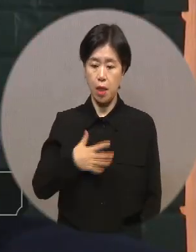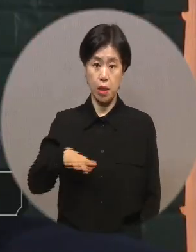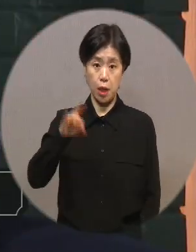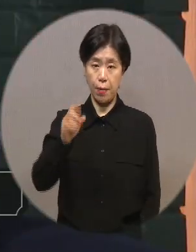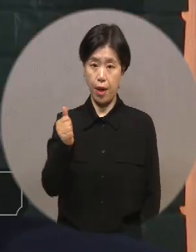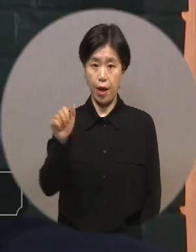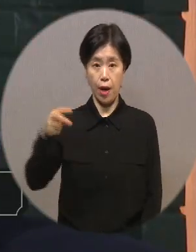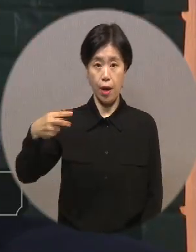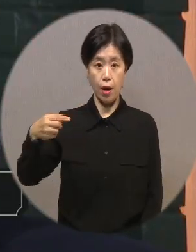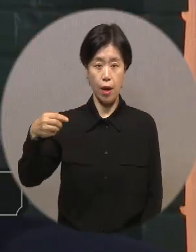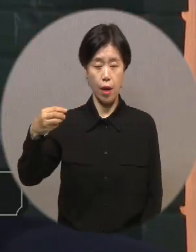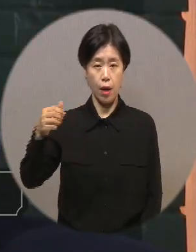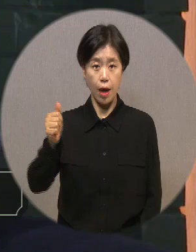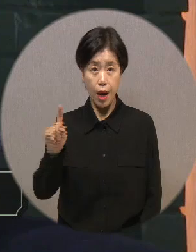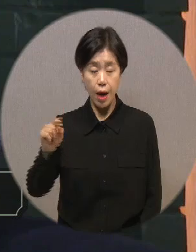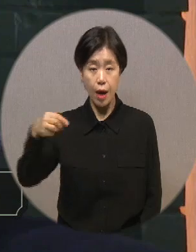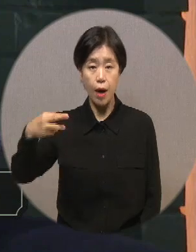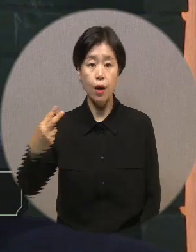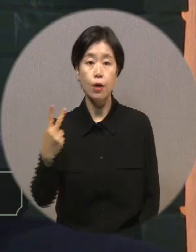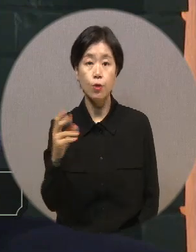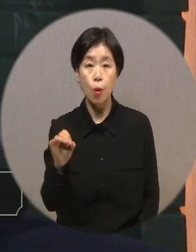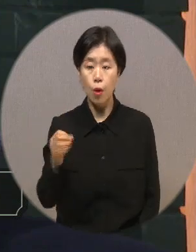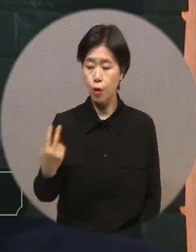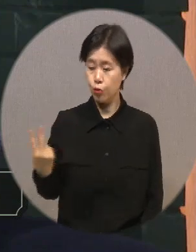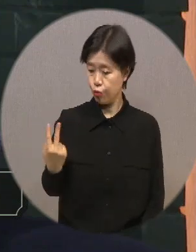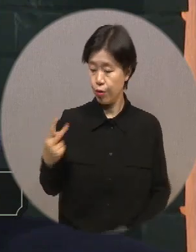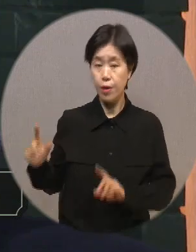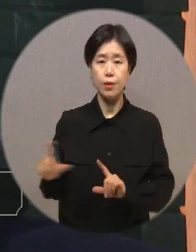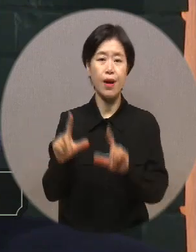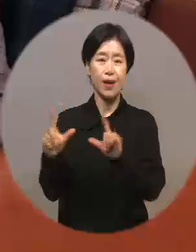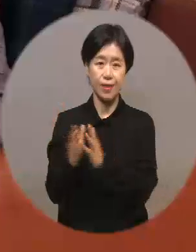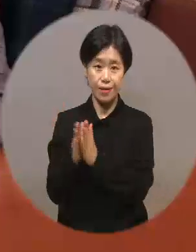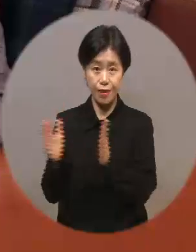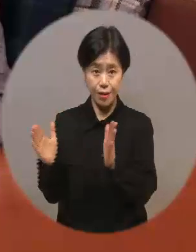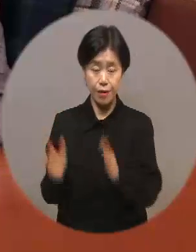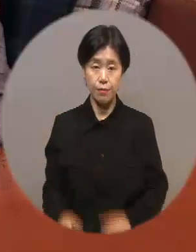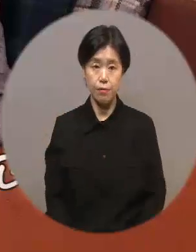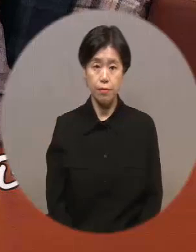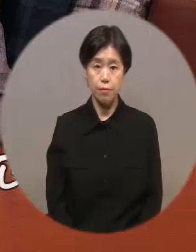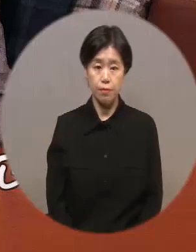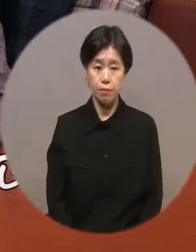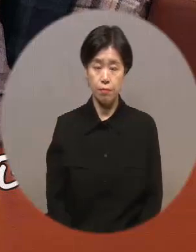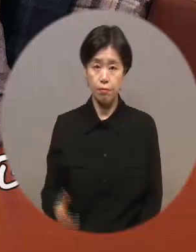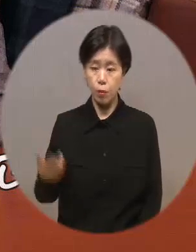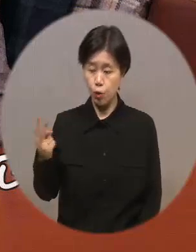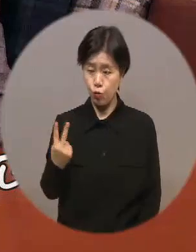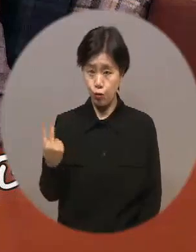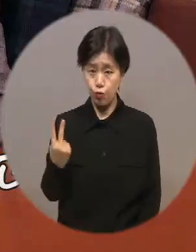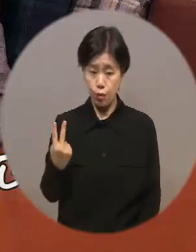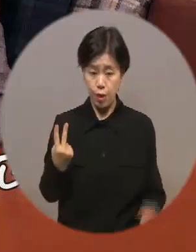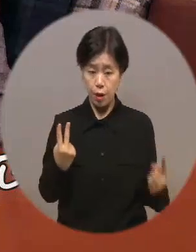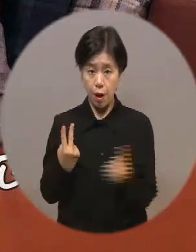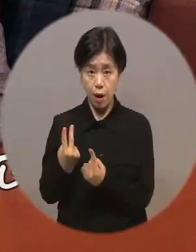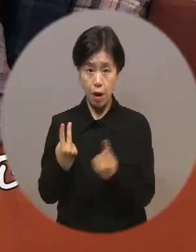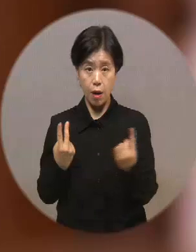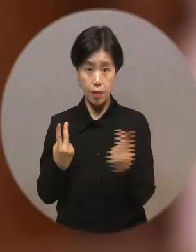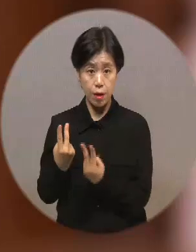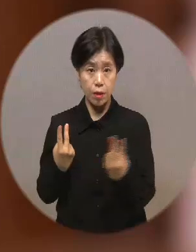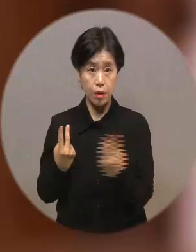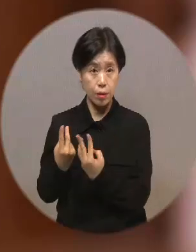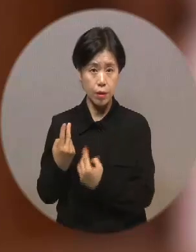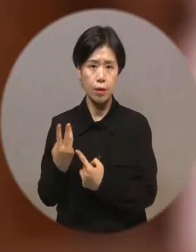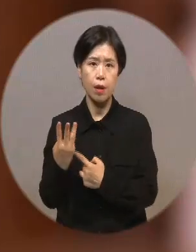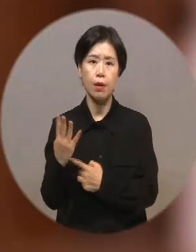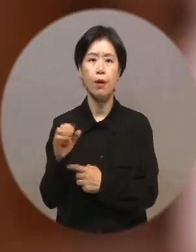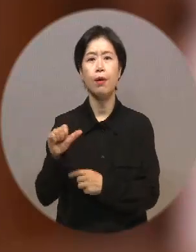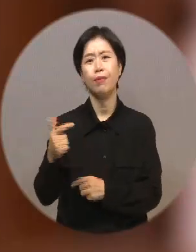있었고 저랑 이제 하룡이랑 살고 있는 게 소문이 나면서 그 하나가 둘이 되고 둘이 셋이 되고 하다 보니까